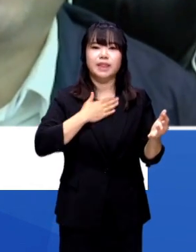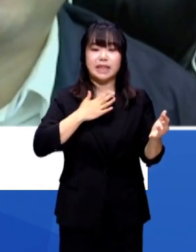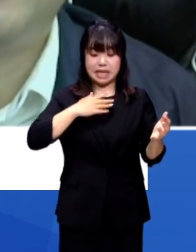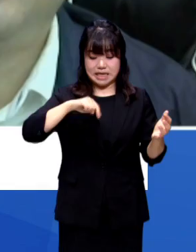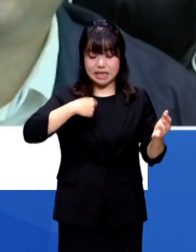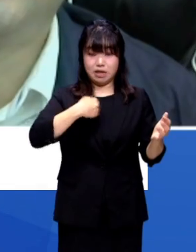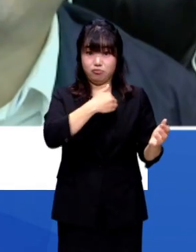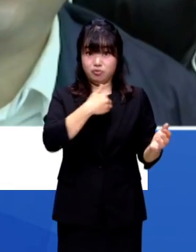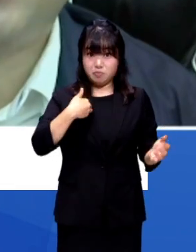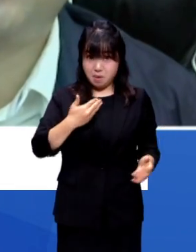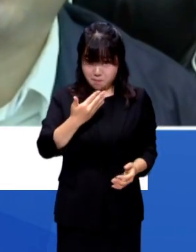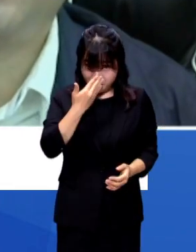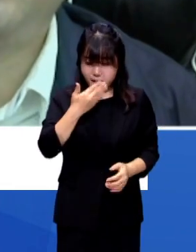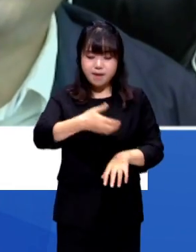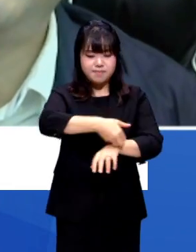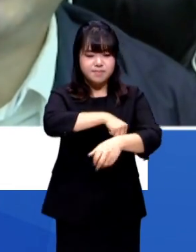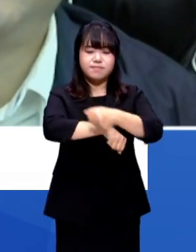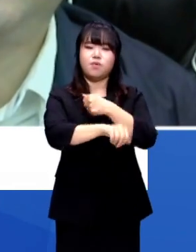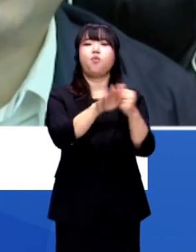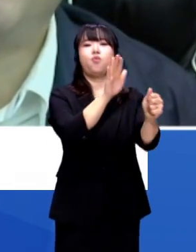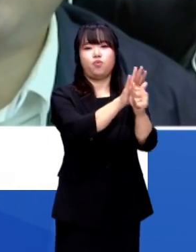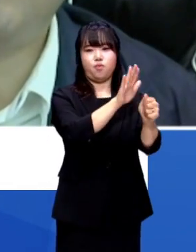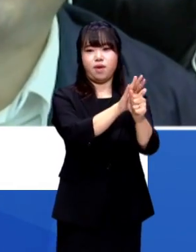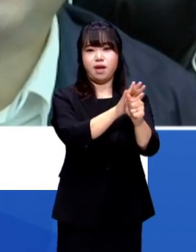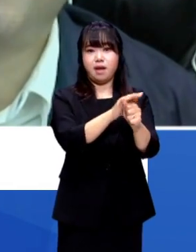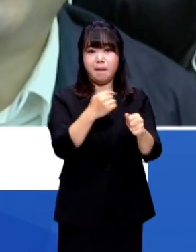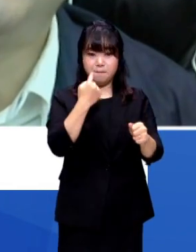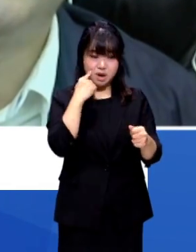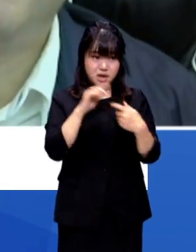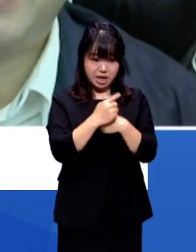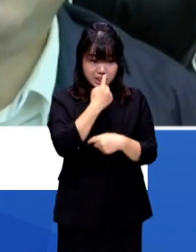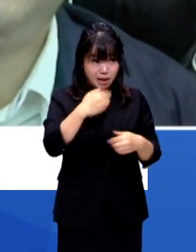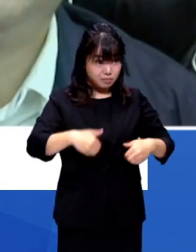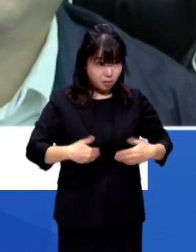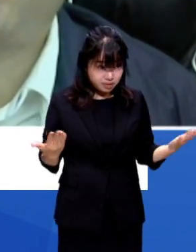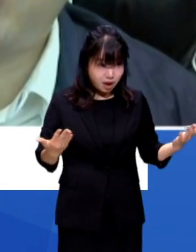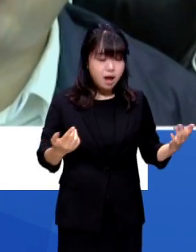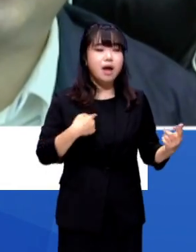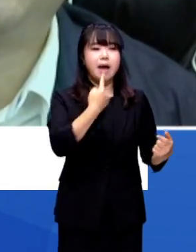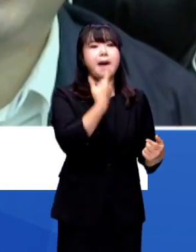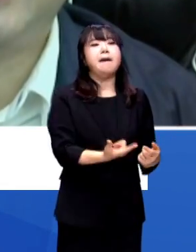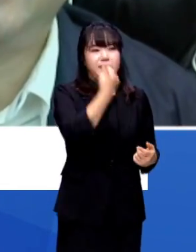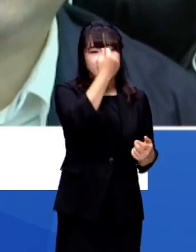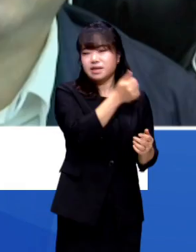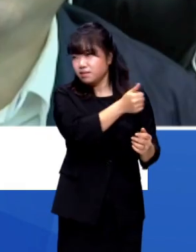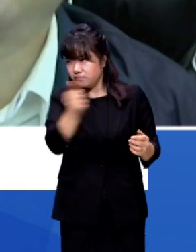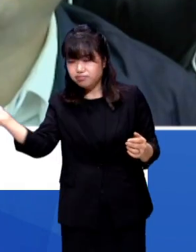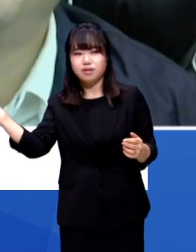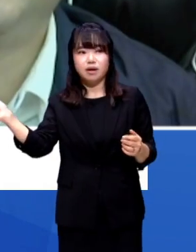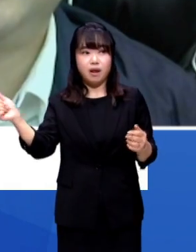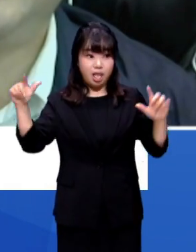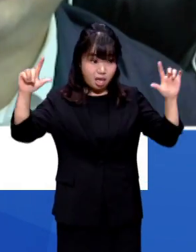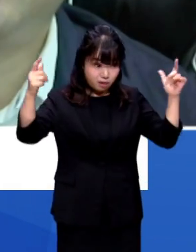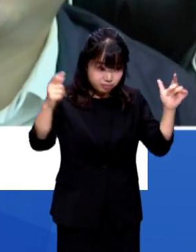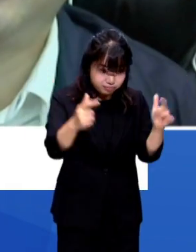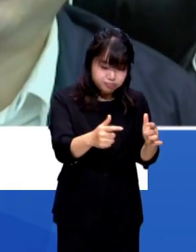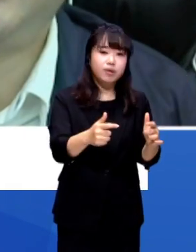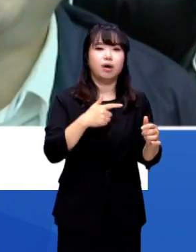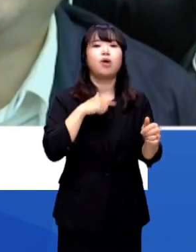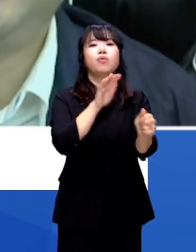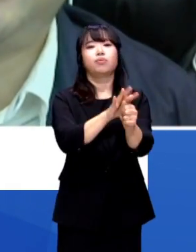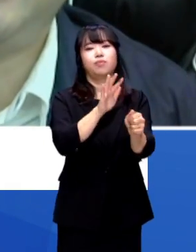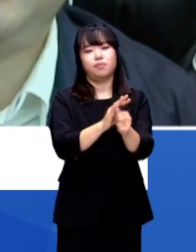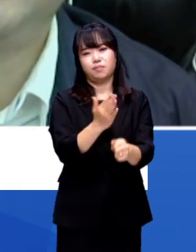있다라면 도와줄 수 있고 또 현장에서 내가 필요가 없다라면 빨리 귀가 조치를 하는 이런 국민의식이